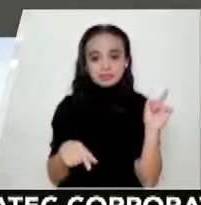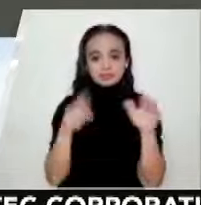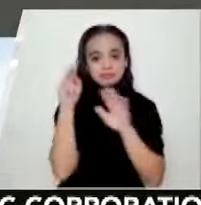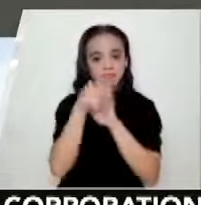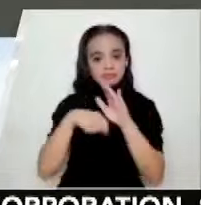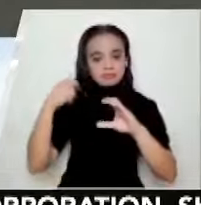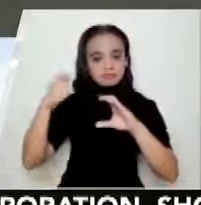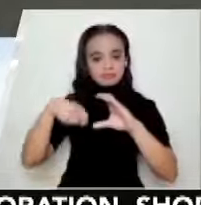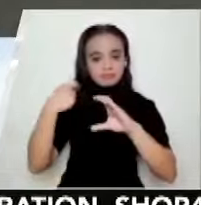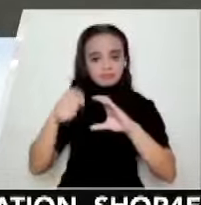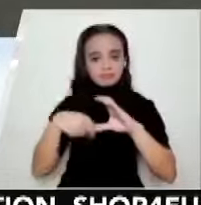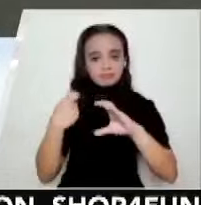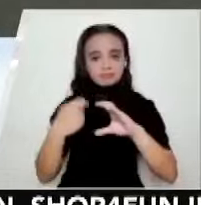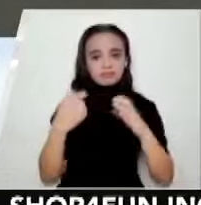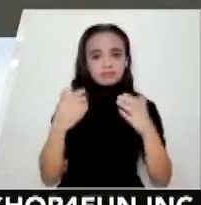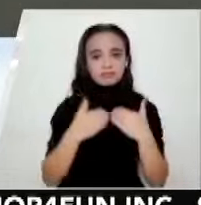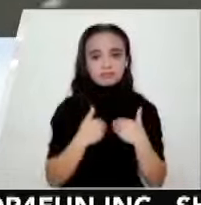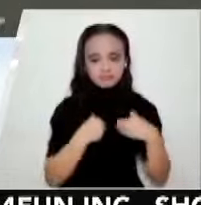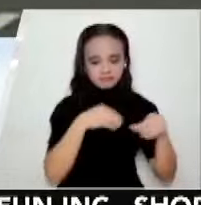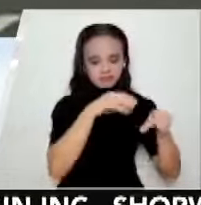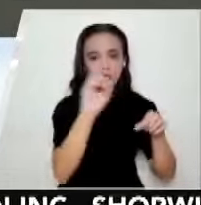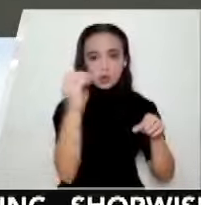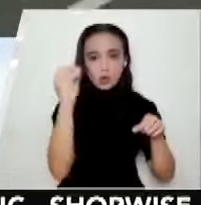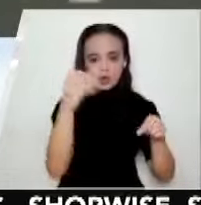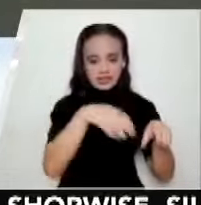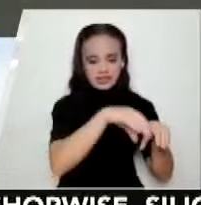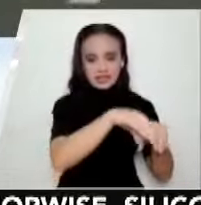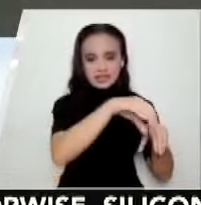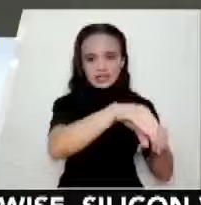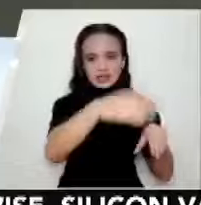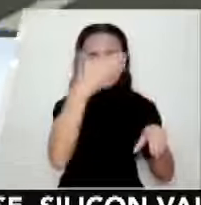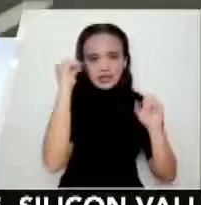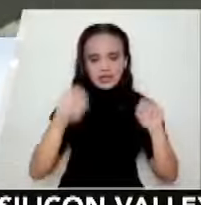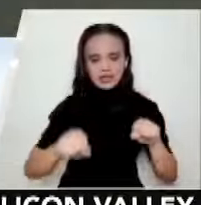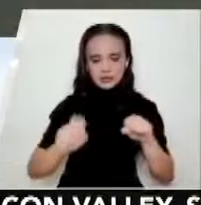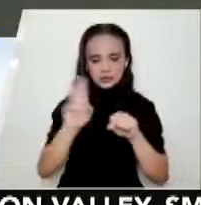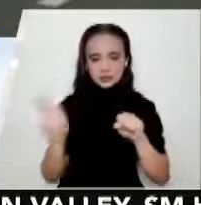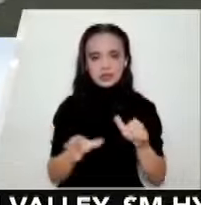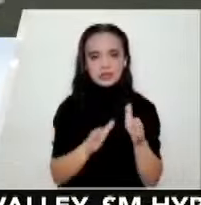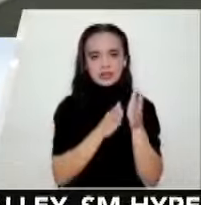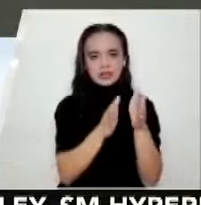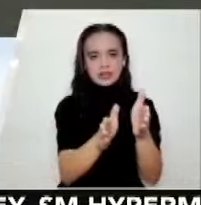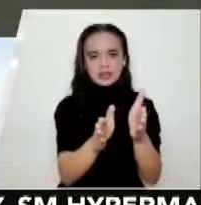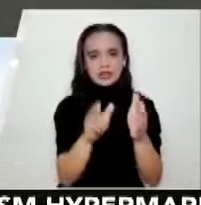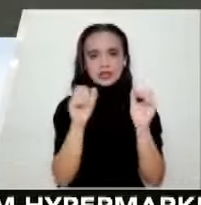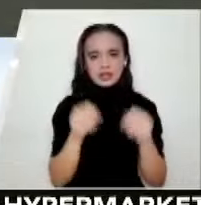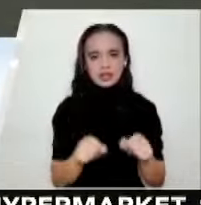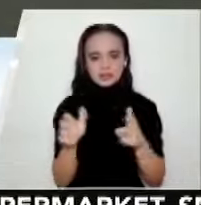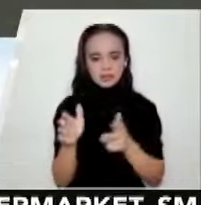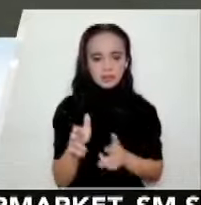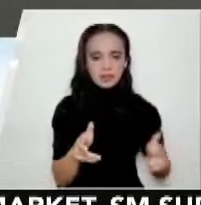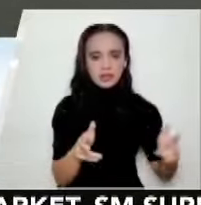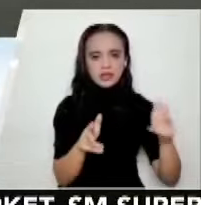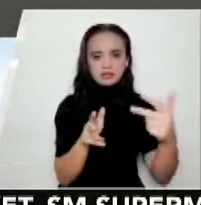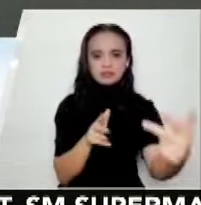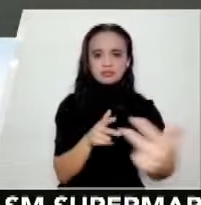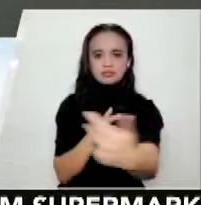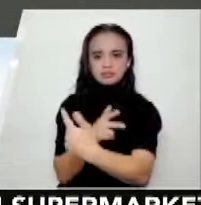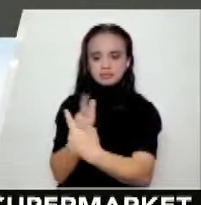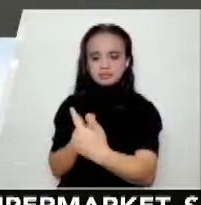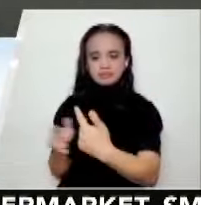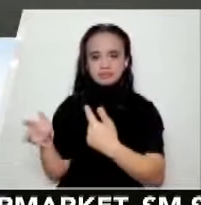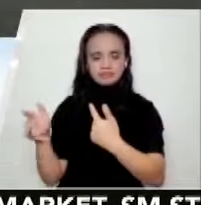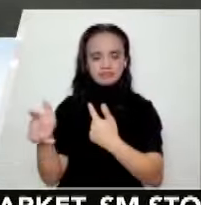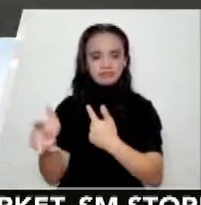mga cone para magamit ang isang lane ng southbound at makapag-counterflow ang mga northbound vehicles. Bago mag-alas